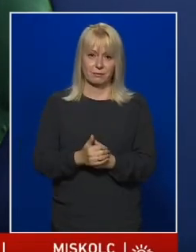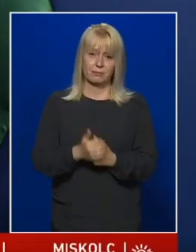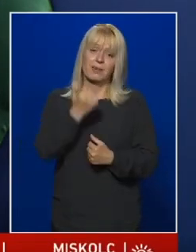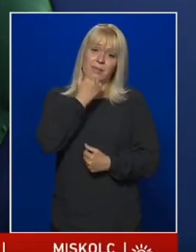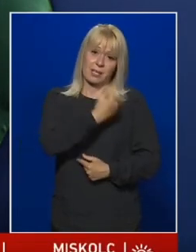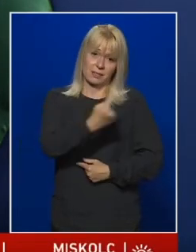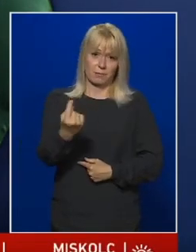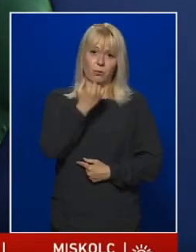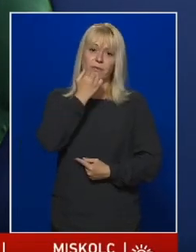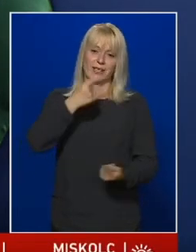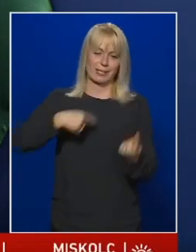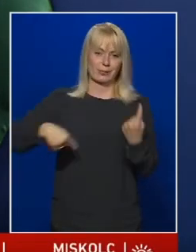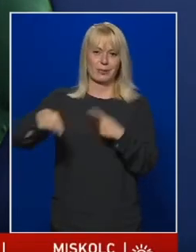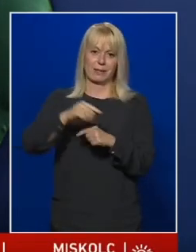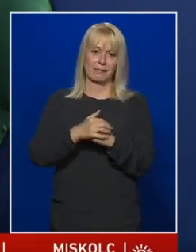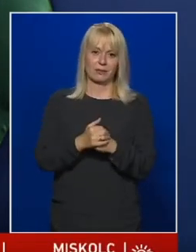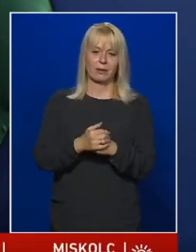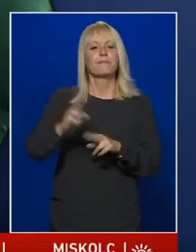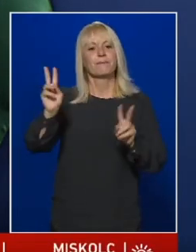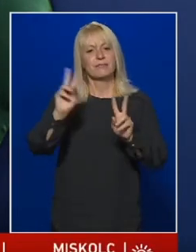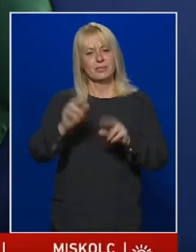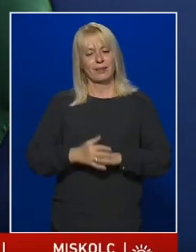vigyázzanak magukra és vigyázzunk egymásra, viszontlátásra!